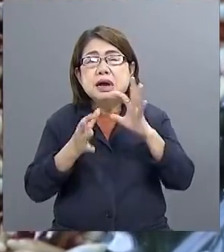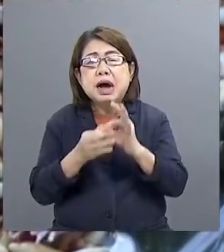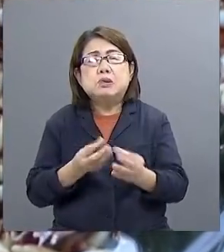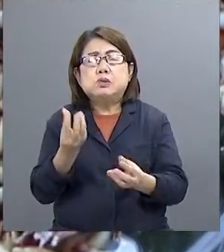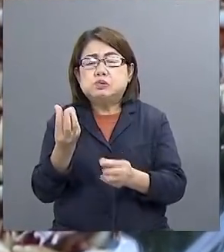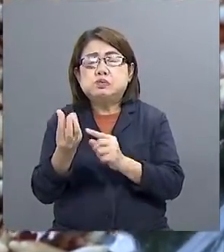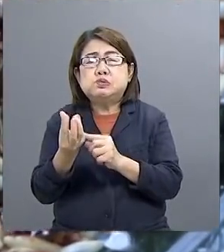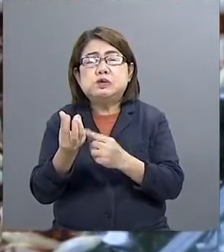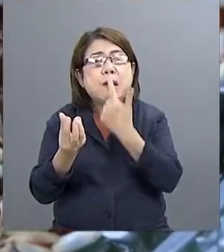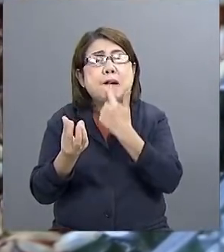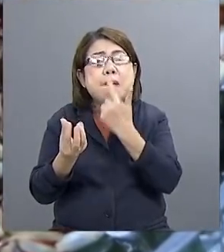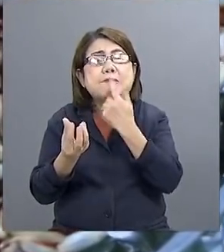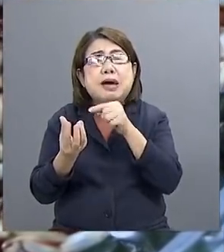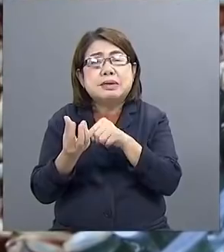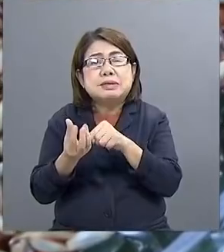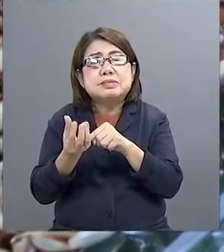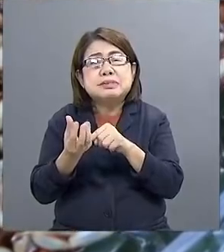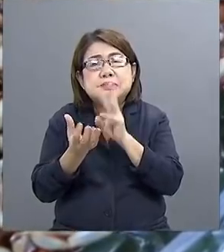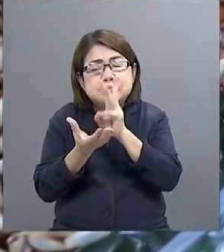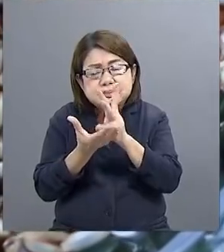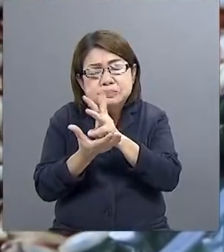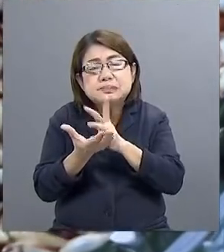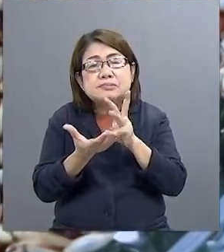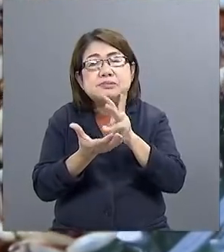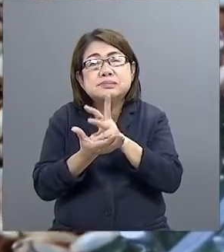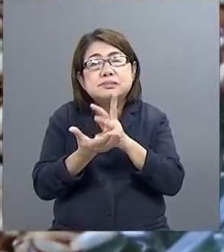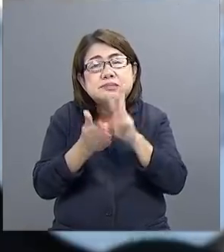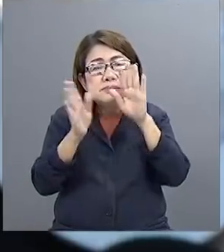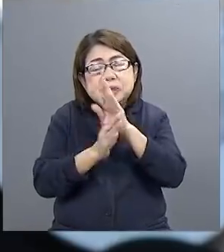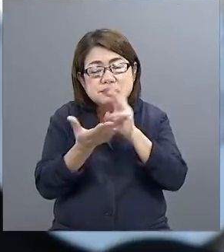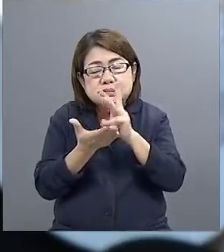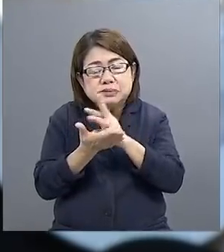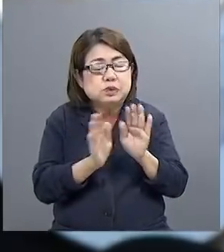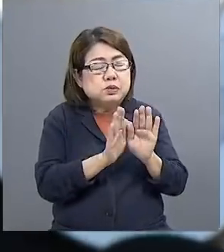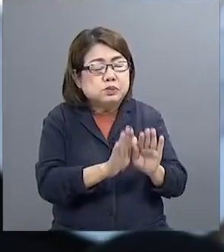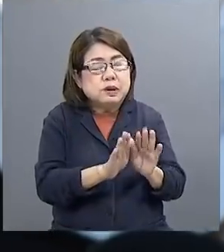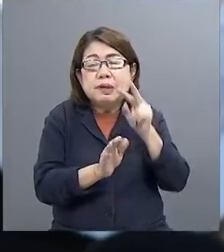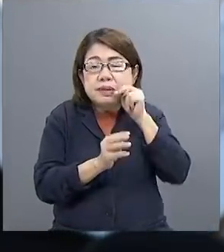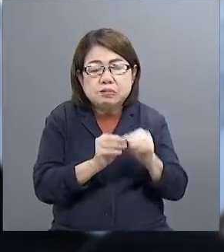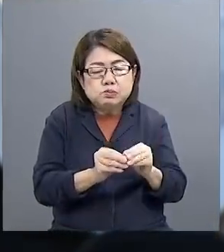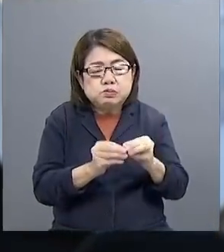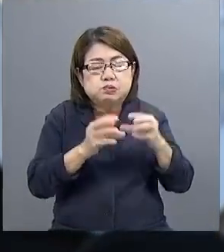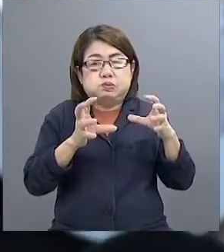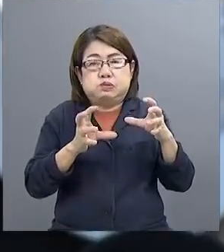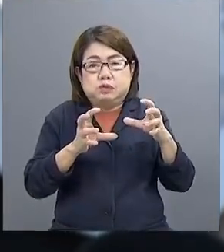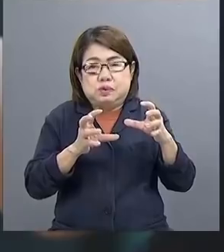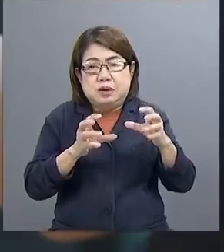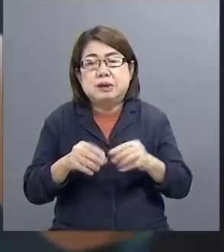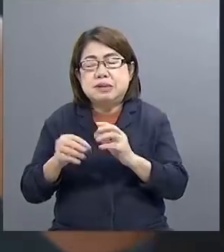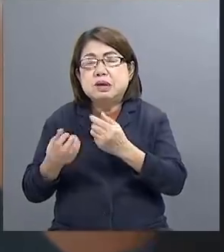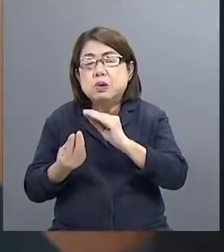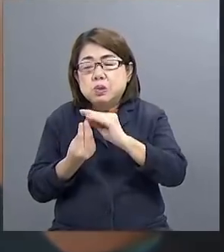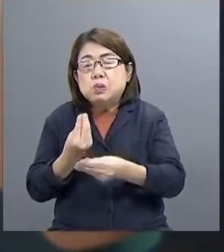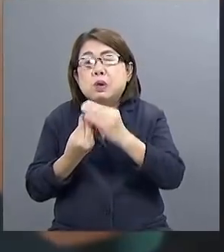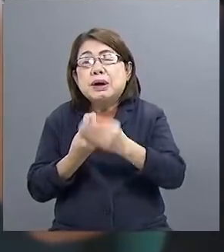ลักษณะคล้ายเม็ดแมงลักที่นอนไปแช่น้ำแล้วใช้เมื่อโอ้โอ๋เอ๋ววมาผสมกับเมื่อของกล้วยน้ำว้าใส่